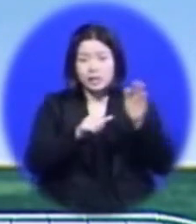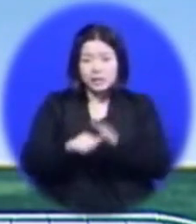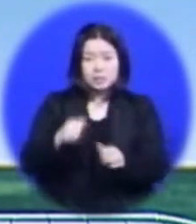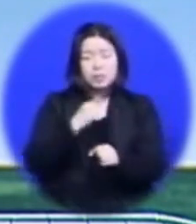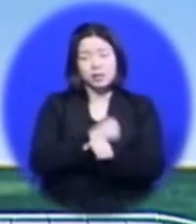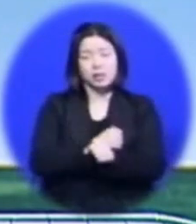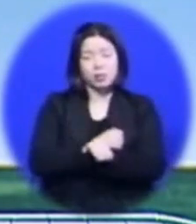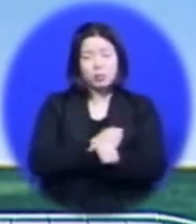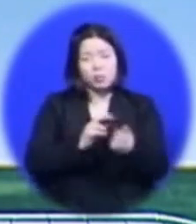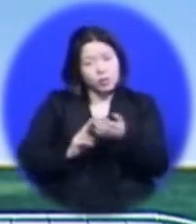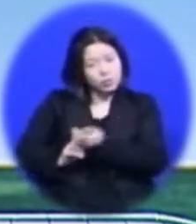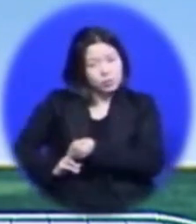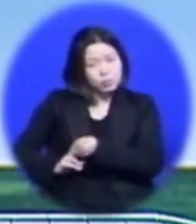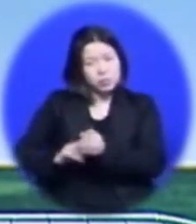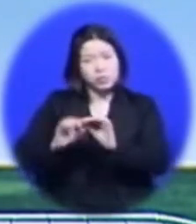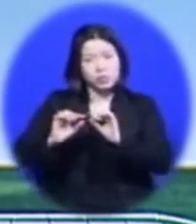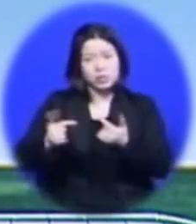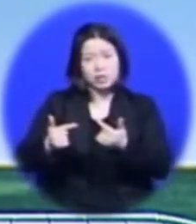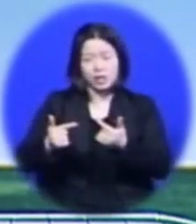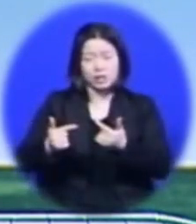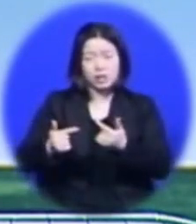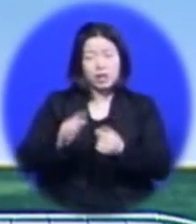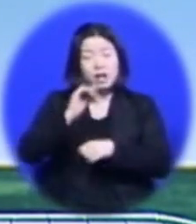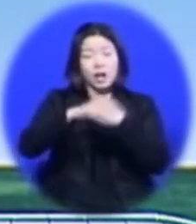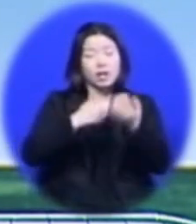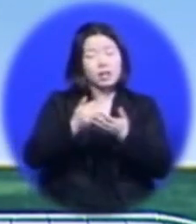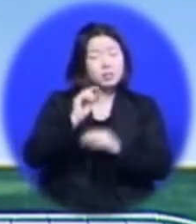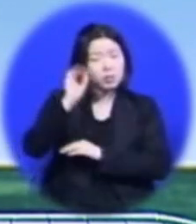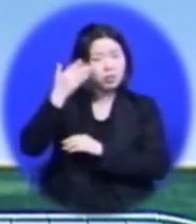실패했다고 숨은 것이 하나님의 영광을 가리는 거죠.